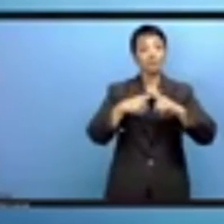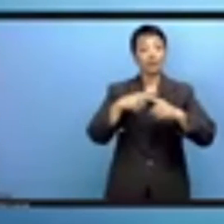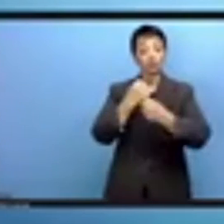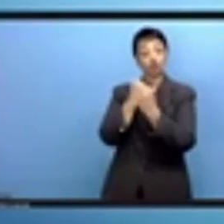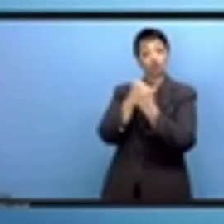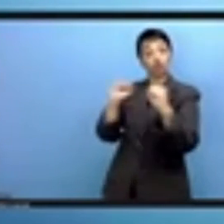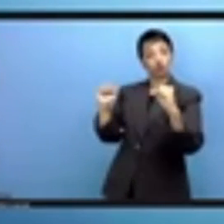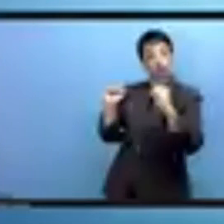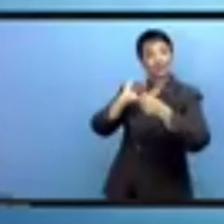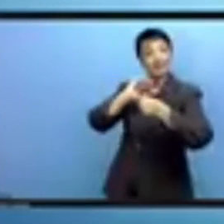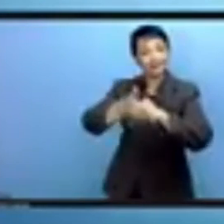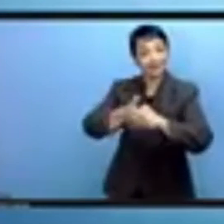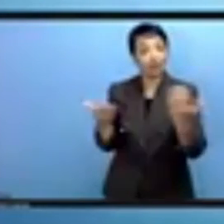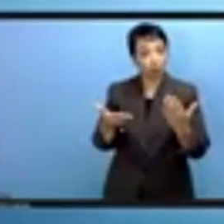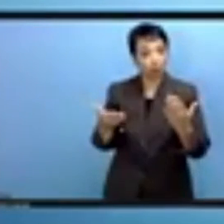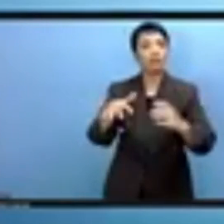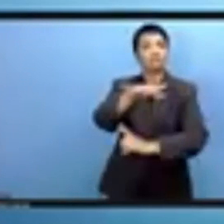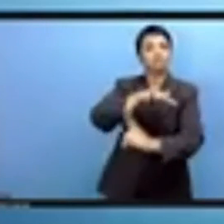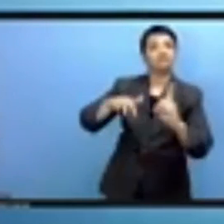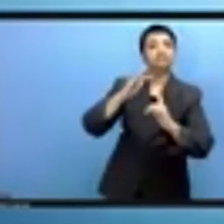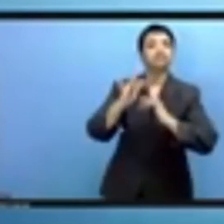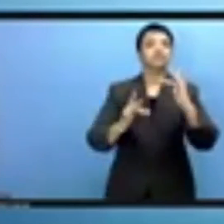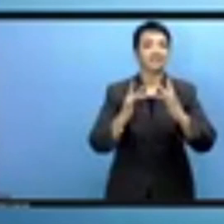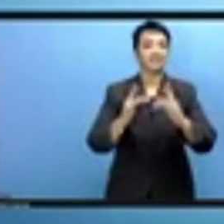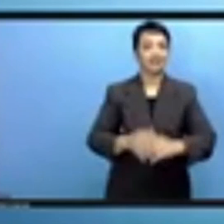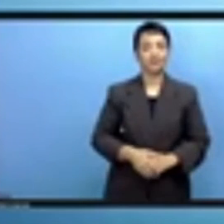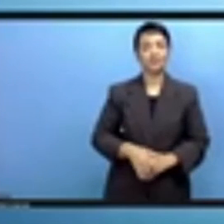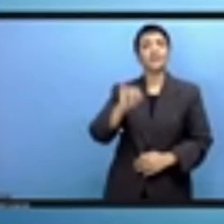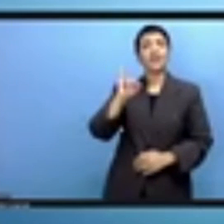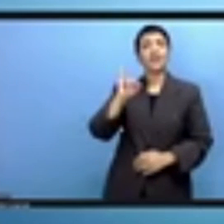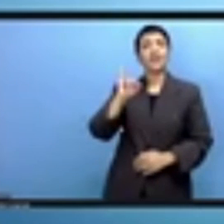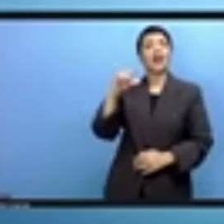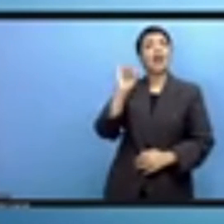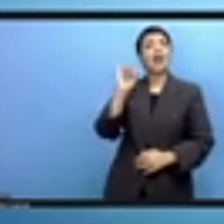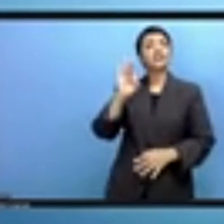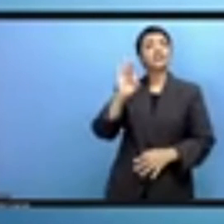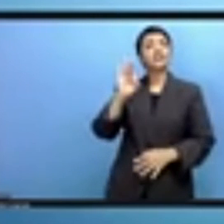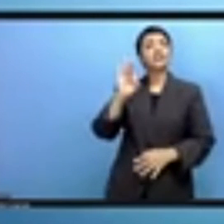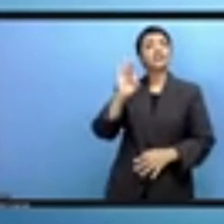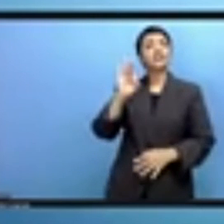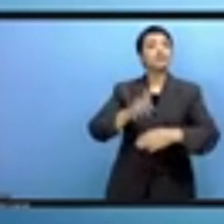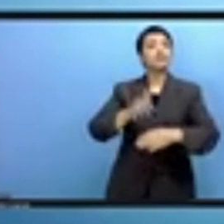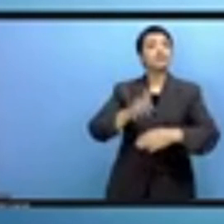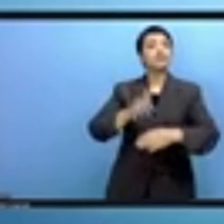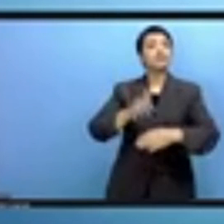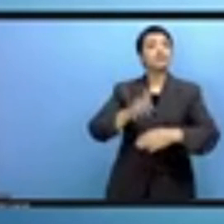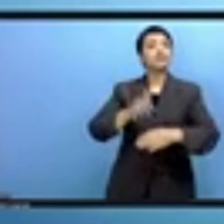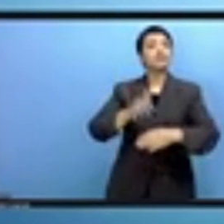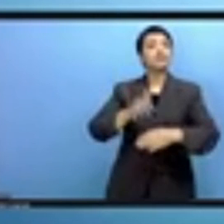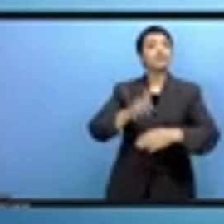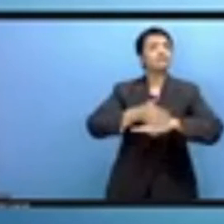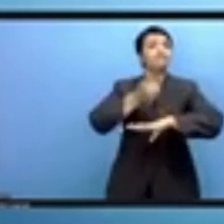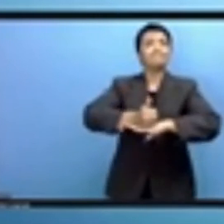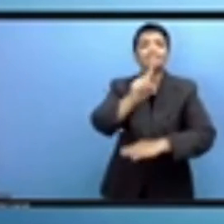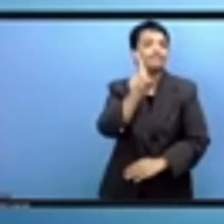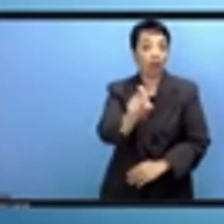于互联网空间的信任、公平和安全。